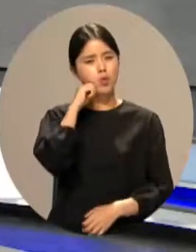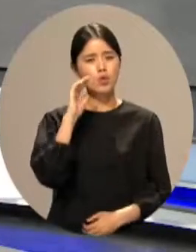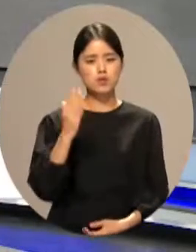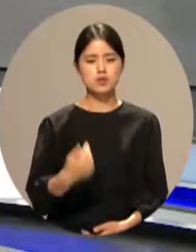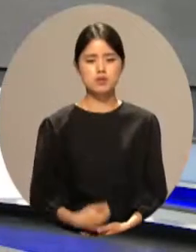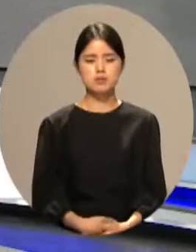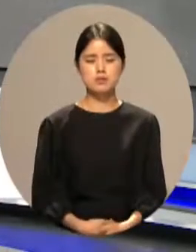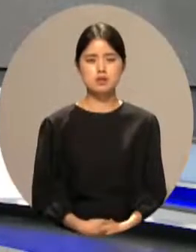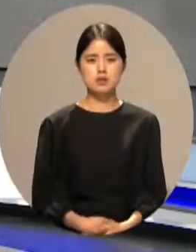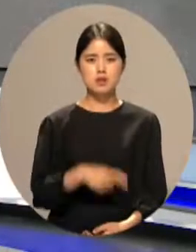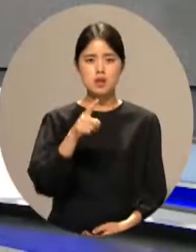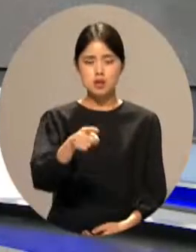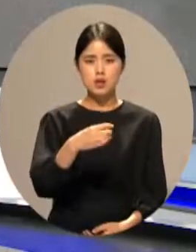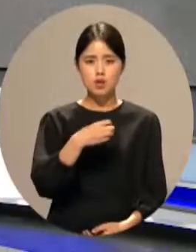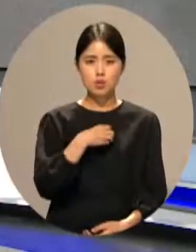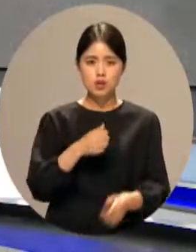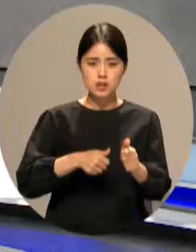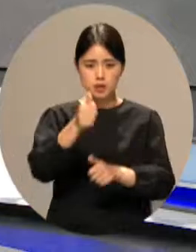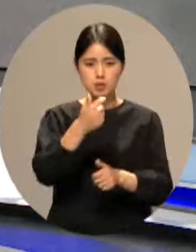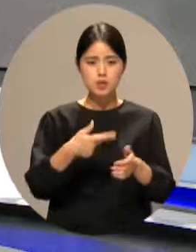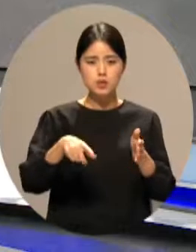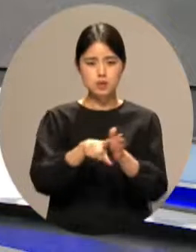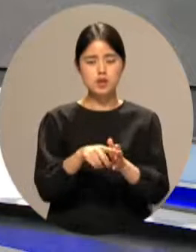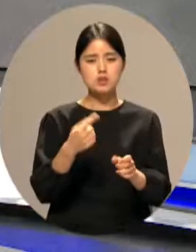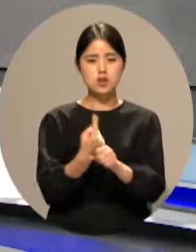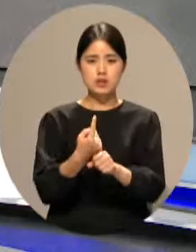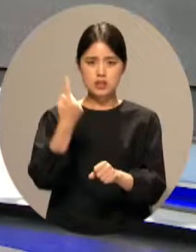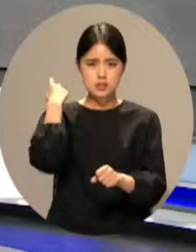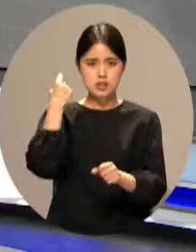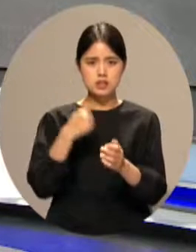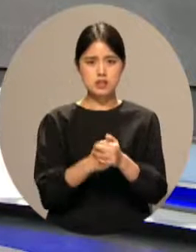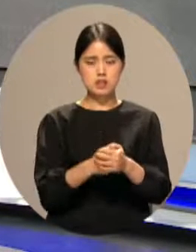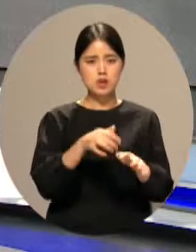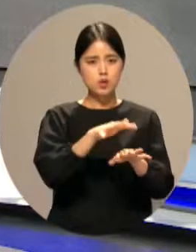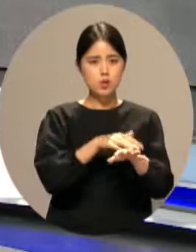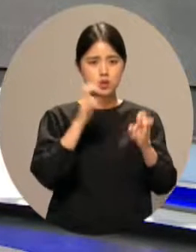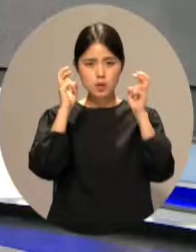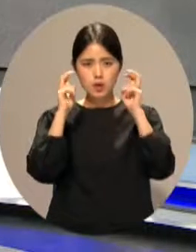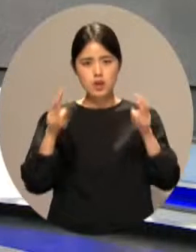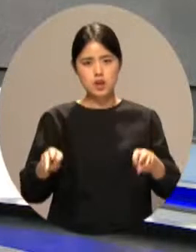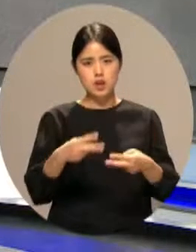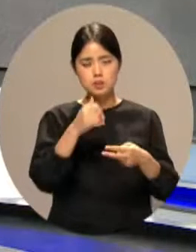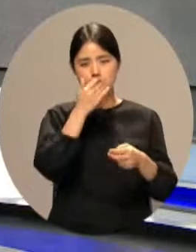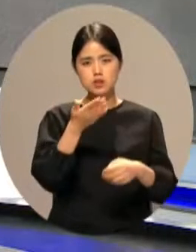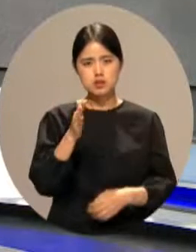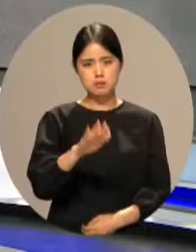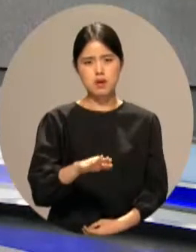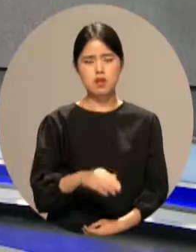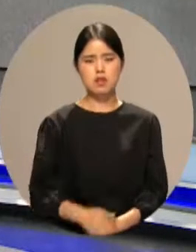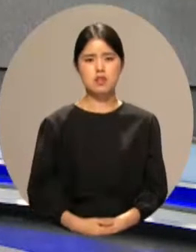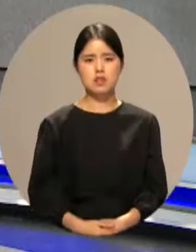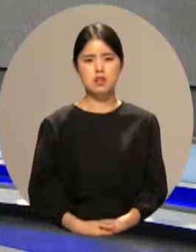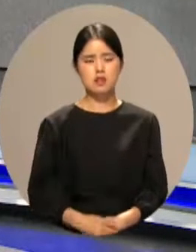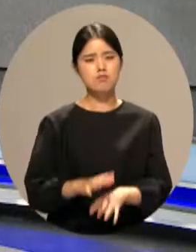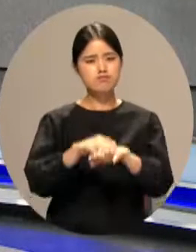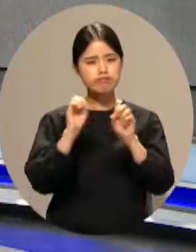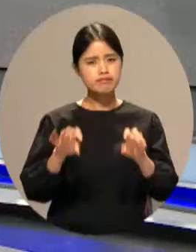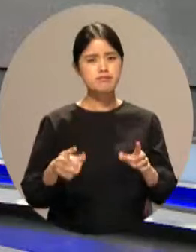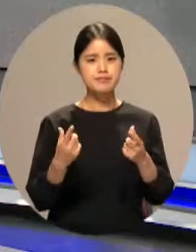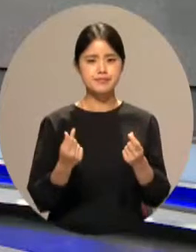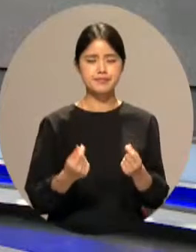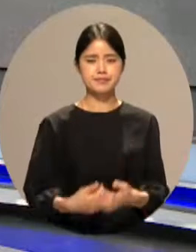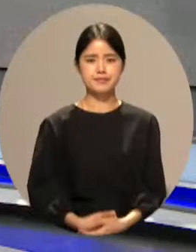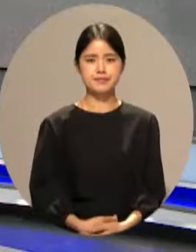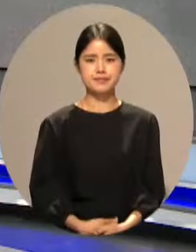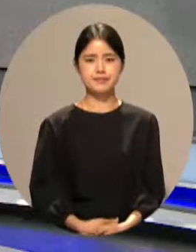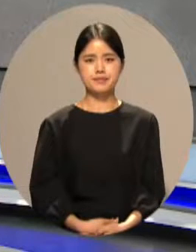있습니다. 이런 위기를 극복하기 위해 지난해 노사정 협의체가 구성됐지만 사실상 유명무실한 상황입니다.